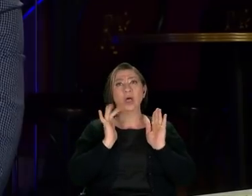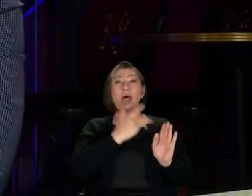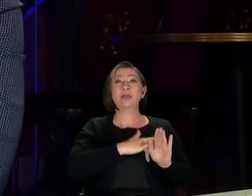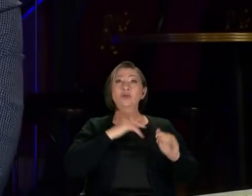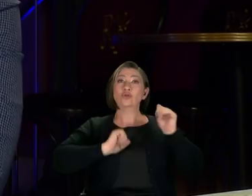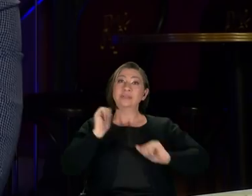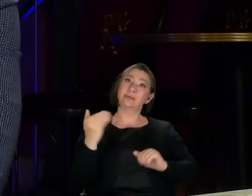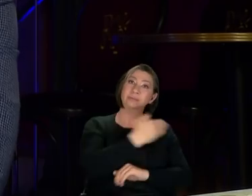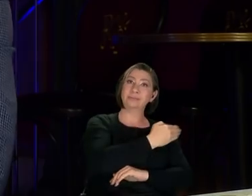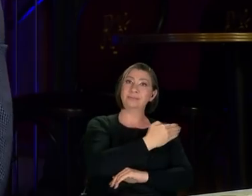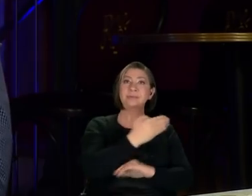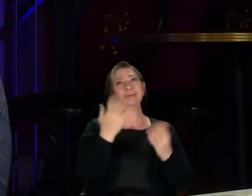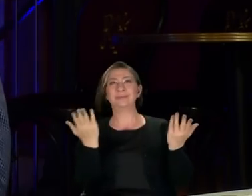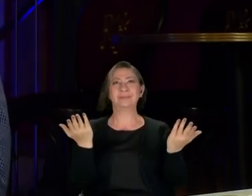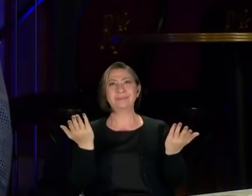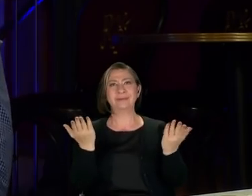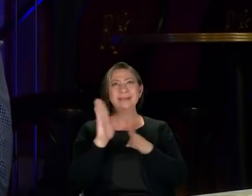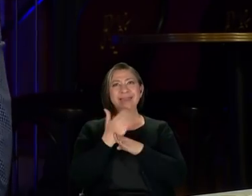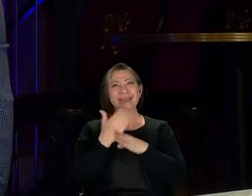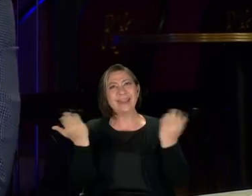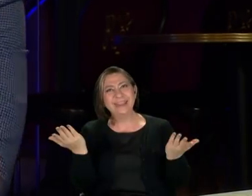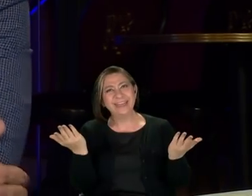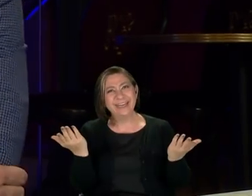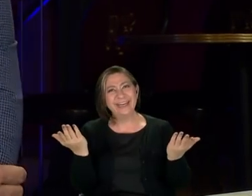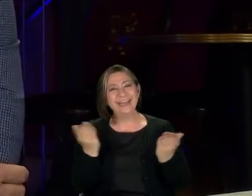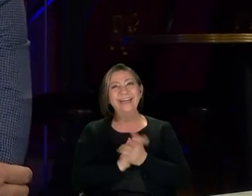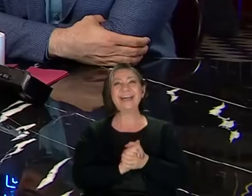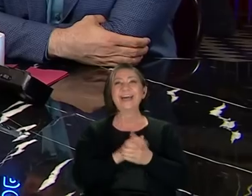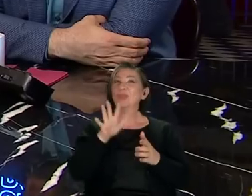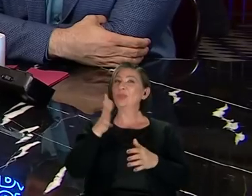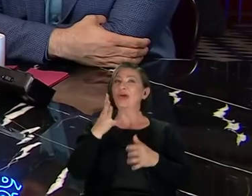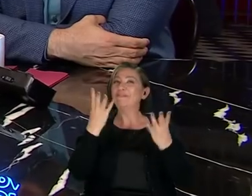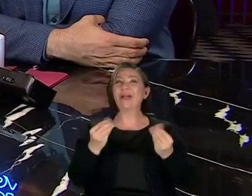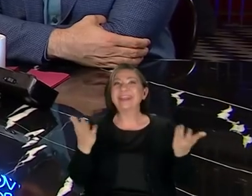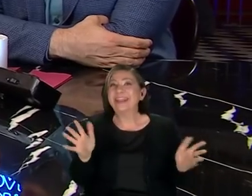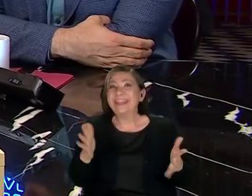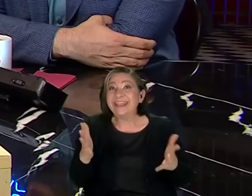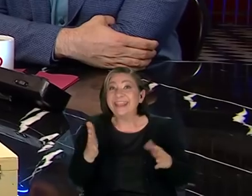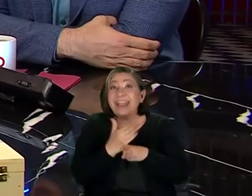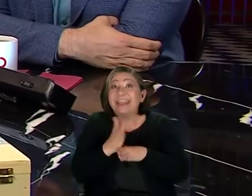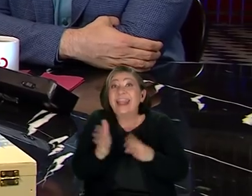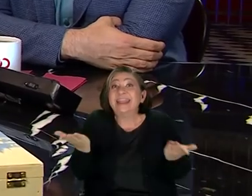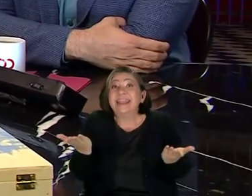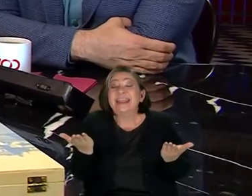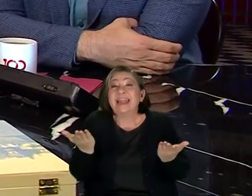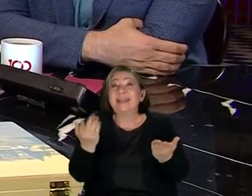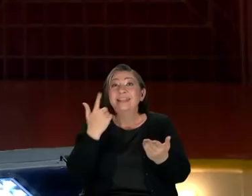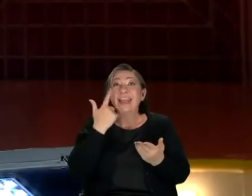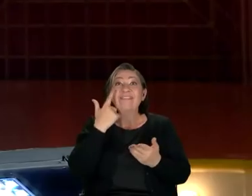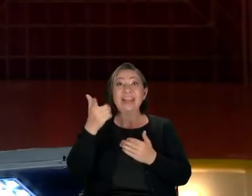Anadolu Üniversitesi'ne gidiyorsunuz. Neden böyle sizi sayıca? Çünkü... Hayır. Hayır. Yani garip olan şu. Niye devlette